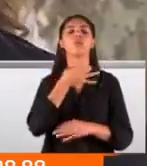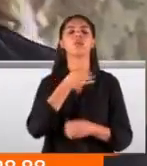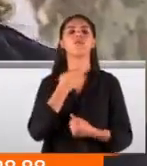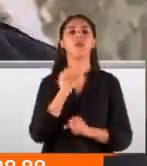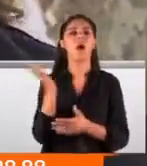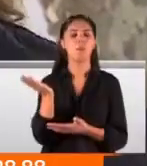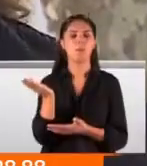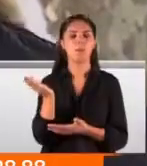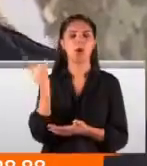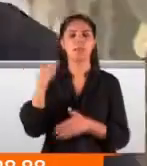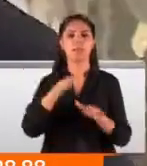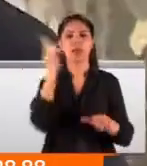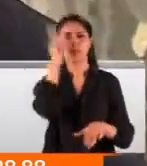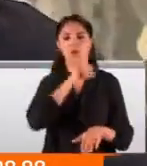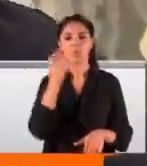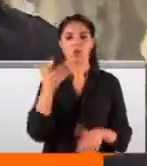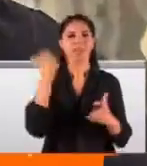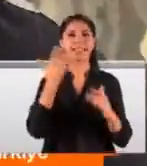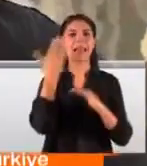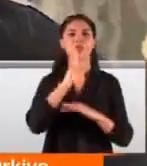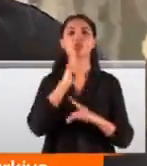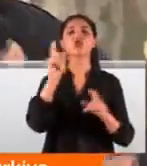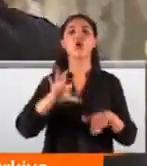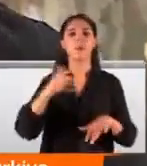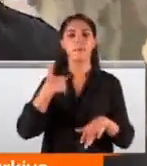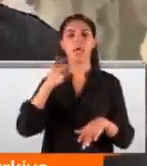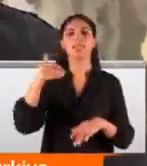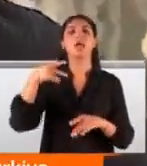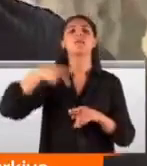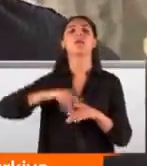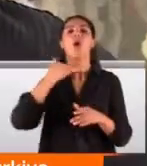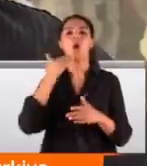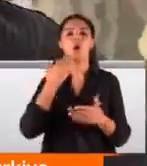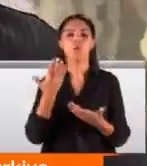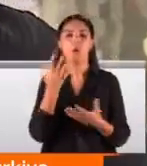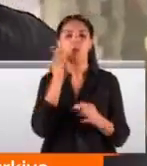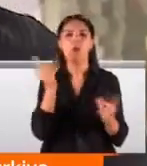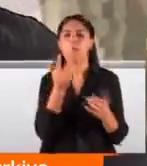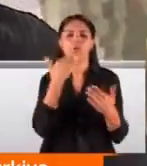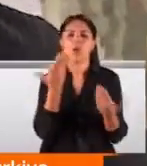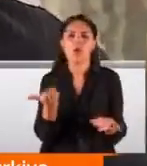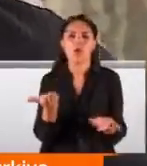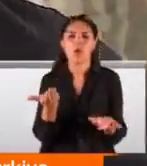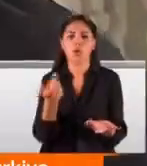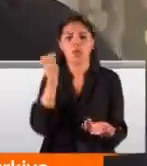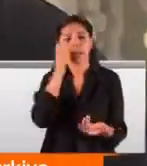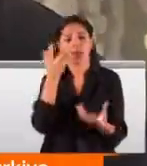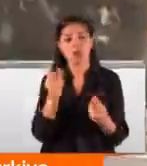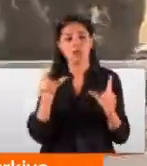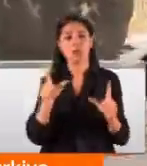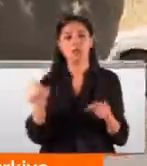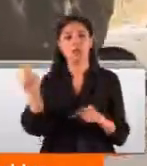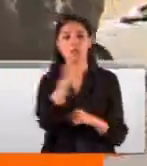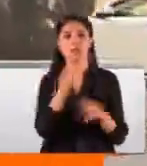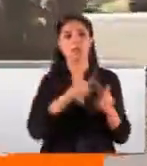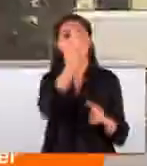yere. Trafikten dolayı. Nereye gideceğimi sormadan ben o taksiye binemiyorum. Yani böyle bir şey olamaz. Bence dikkatli olmaları gerekiyor.